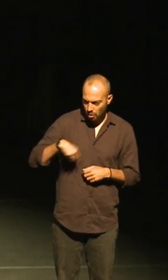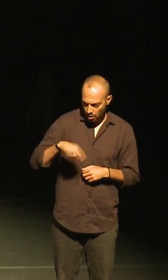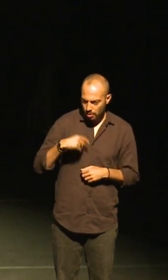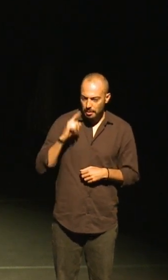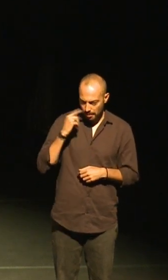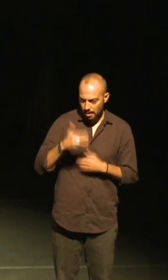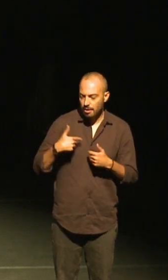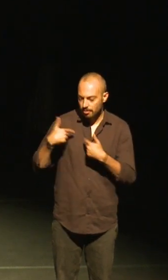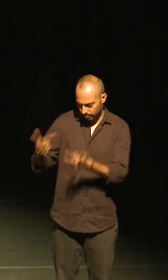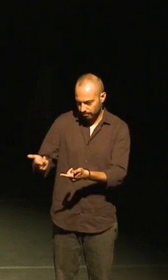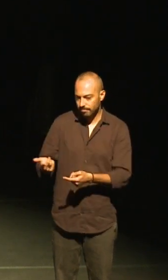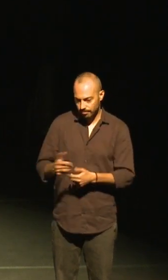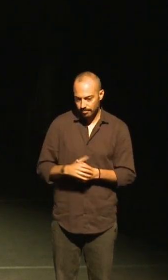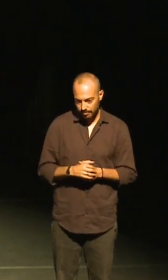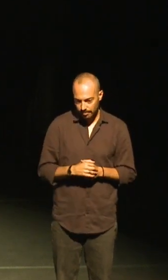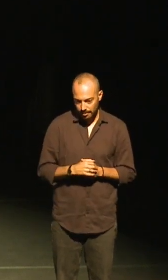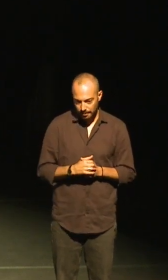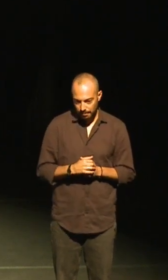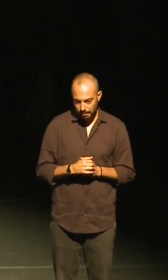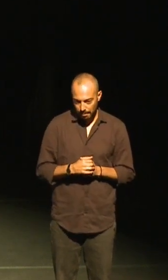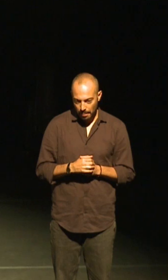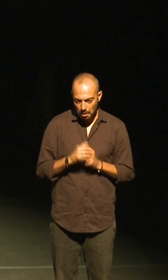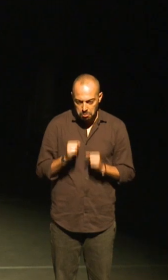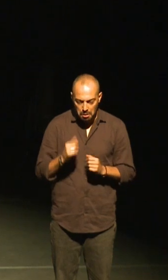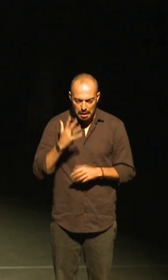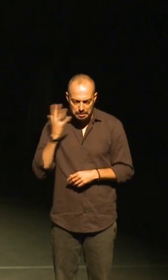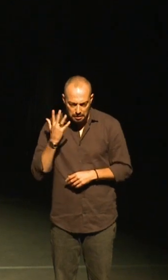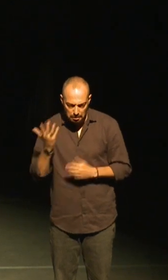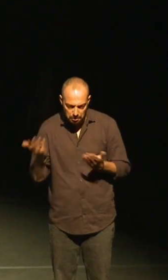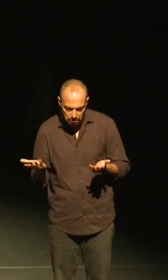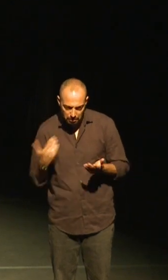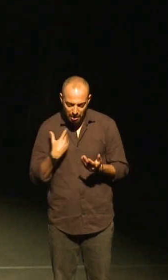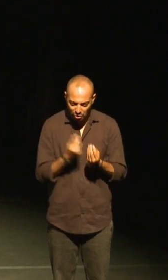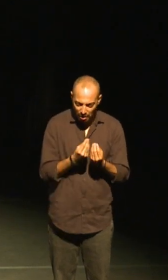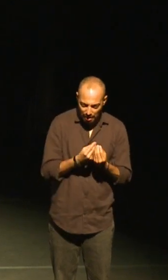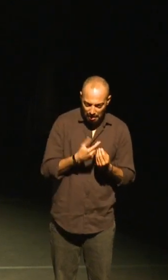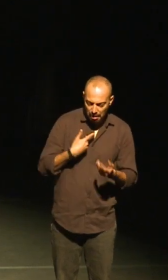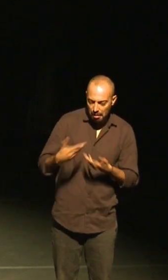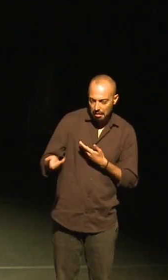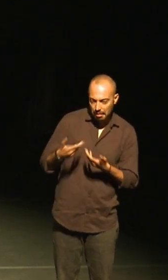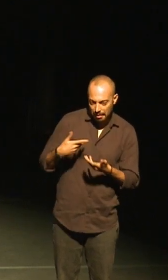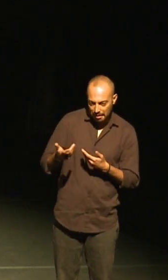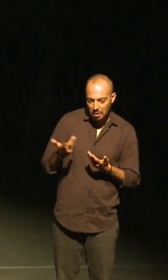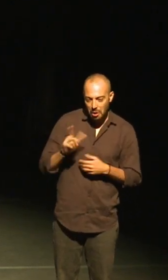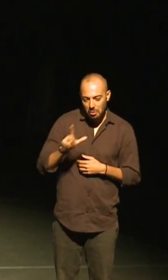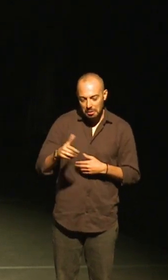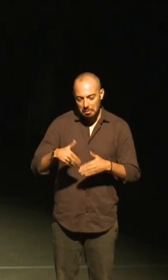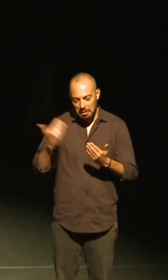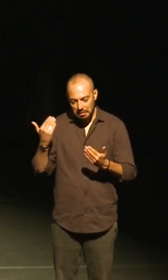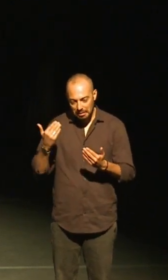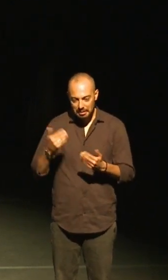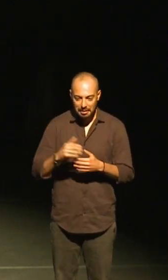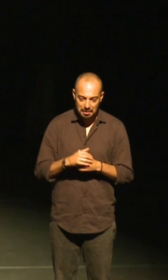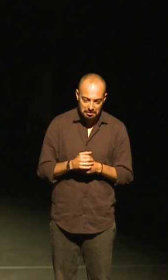dopo un po' di sessioni che abbiamo fatto riuscirà finalmente a dire ma Ma guarda tu sai che il fine settimana non l'ho passato